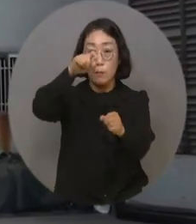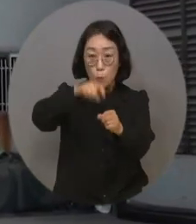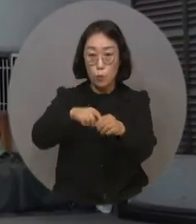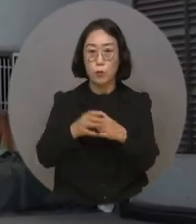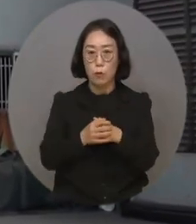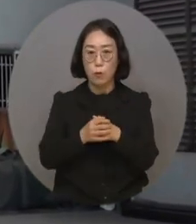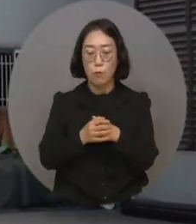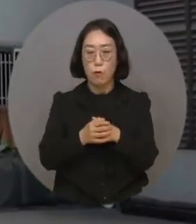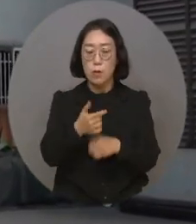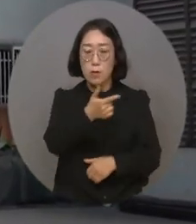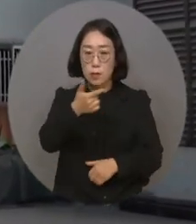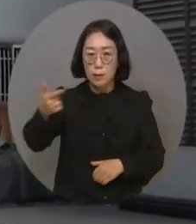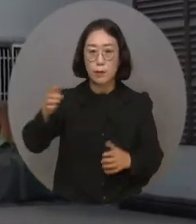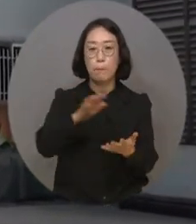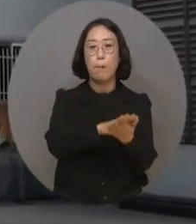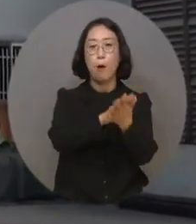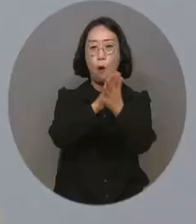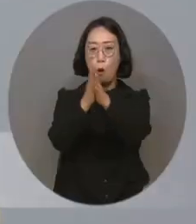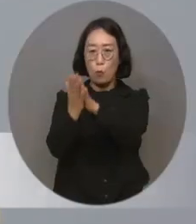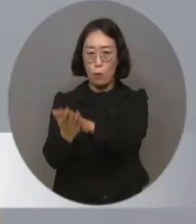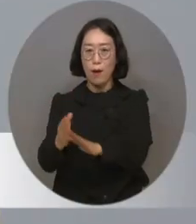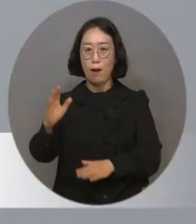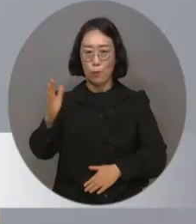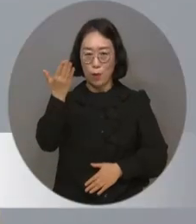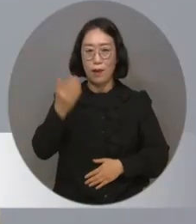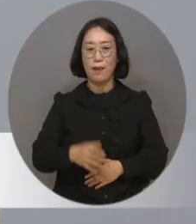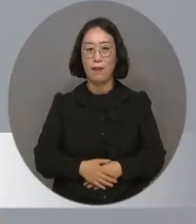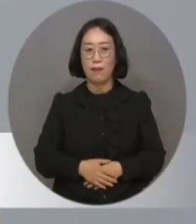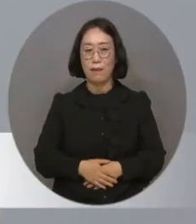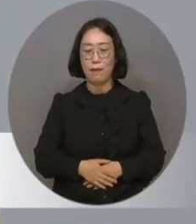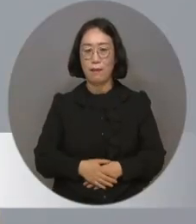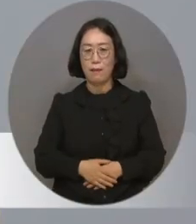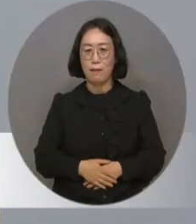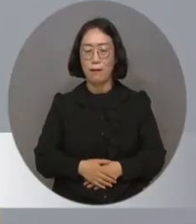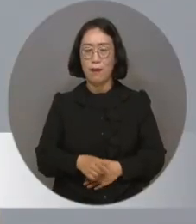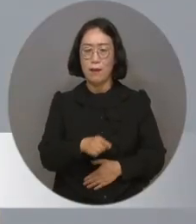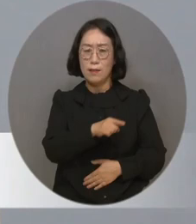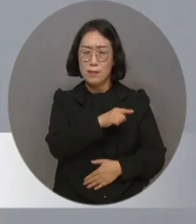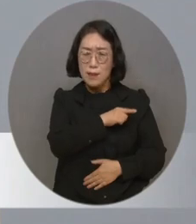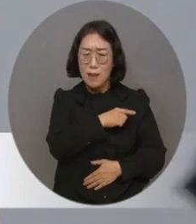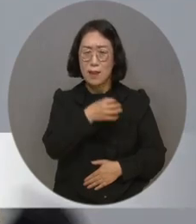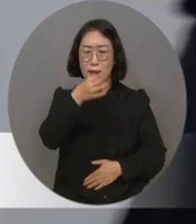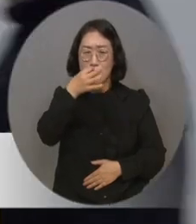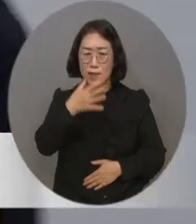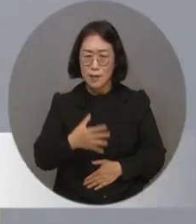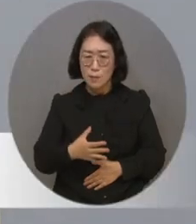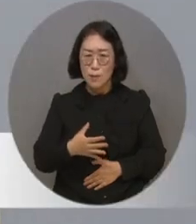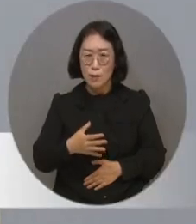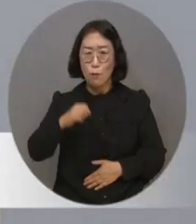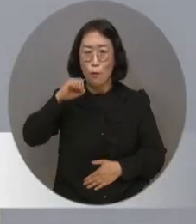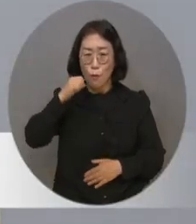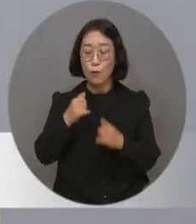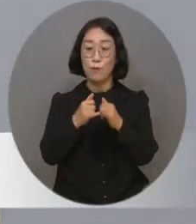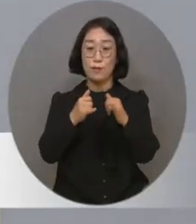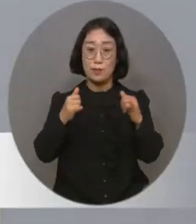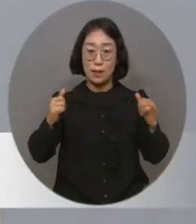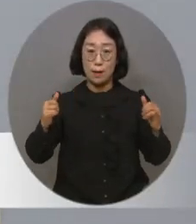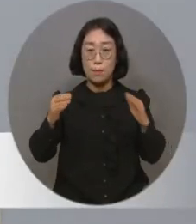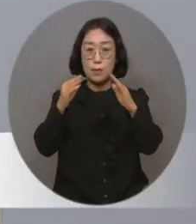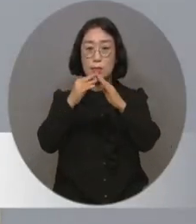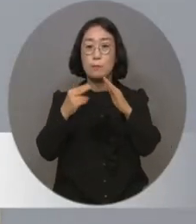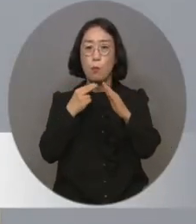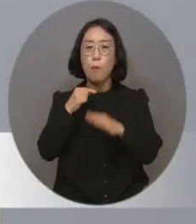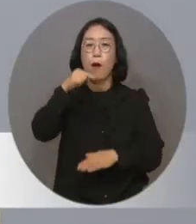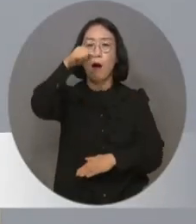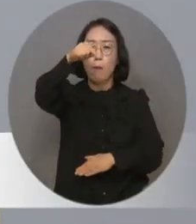의정부역에 크나큰 변화를 만들어냈습니다. 우리 사회에 가장 힘들고 그리고 낙오하고 계신